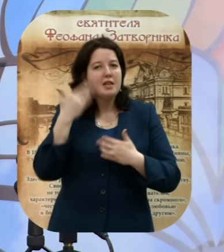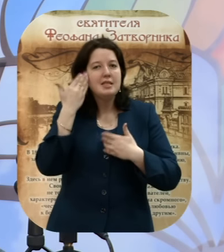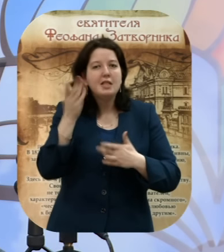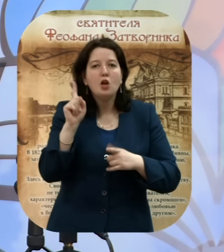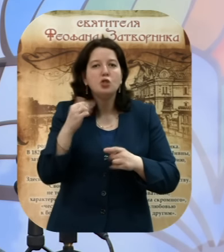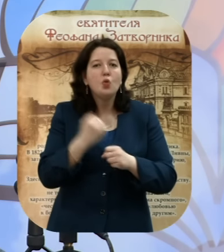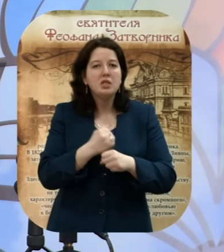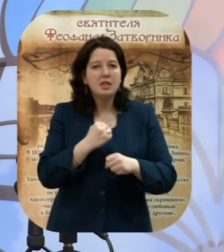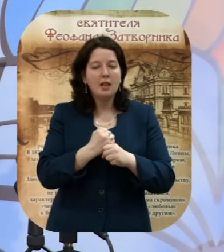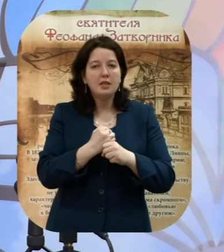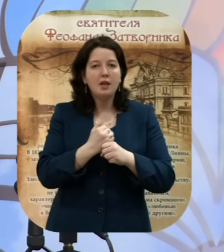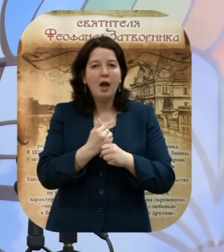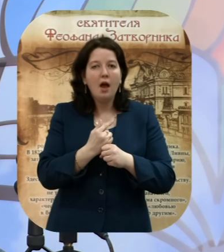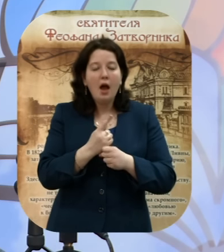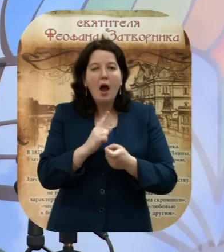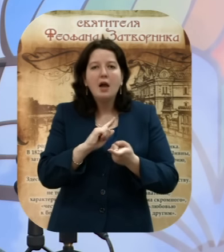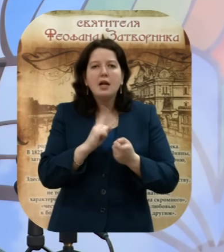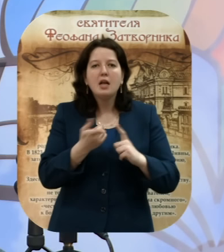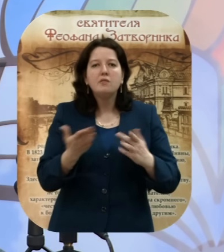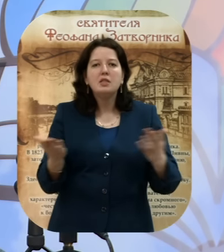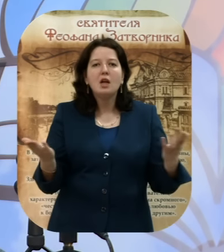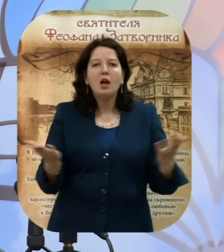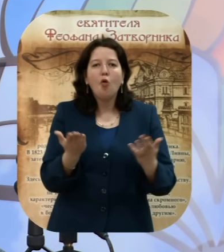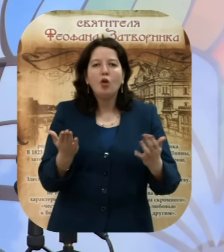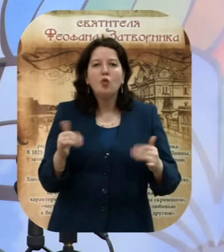Вы знаете, оказывается, какое